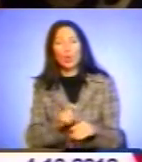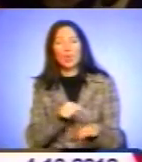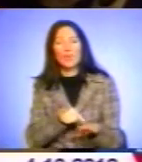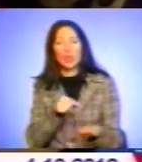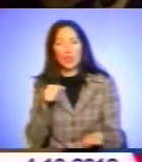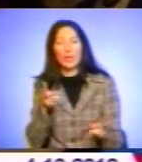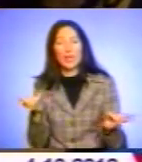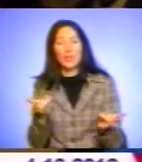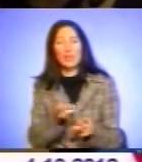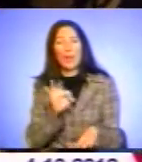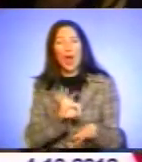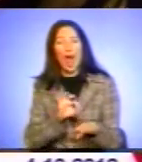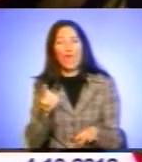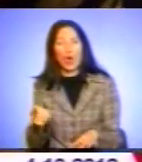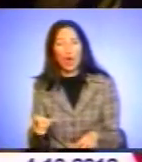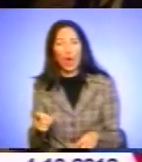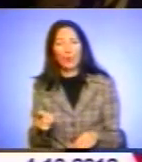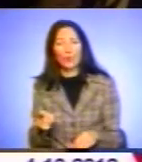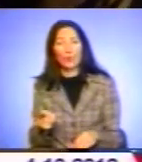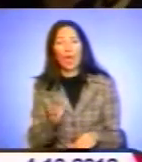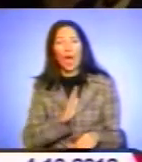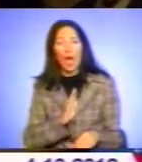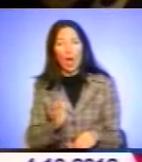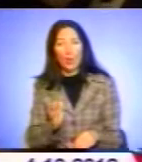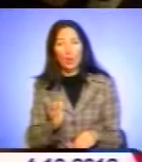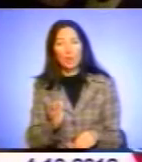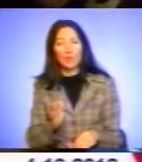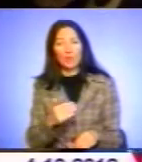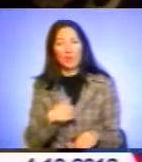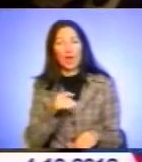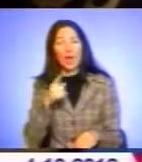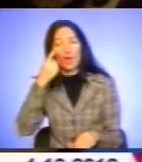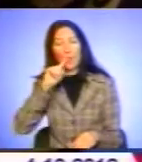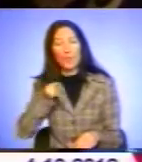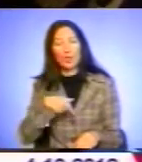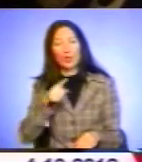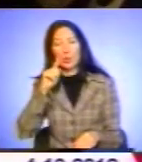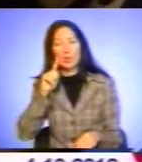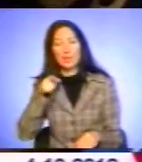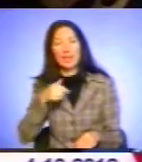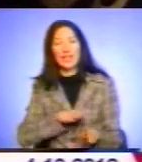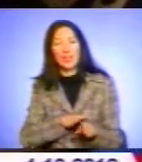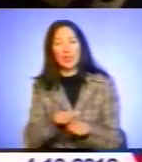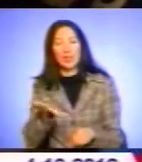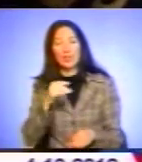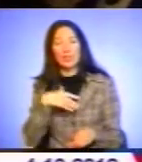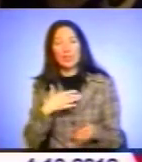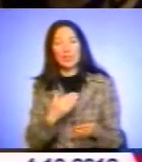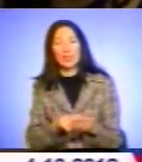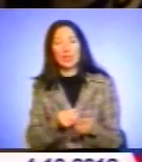відчувати потребу хворого, бути, я знаю, умілою, знати, виконувати всі свою